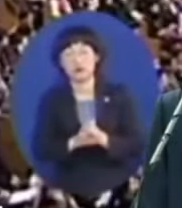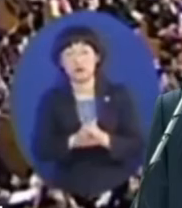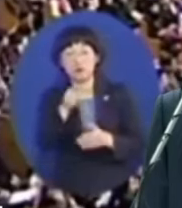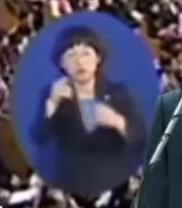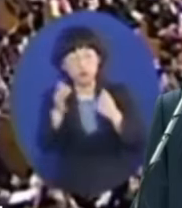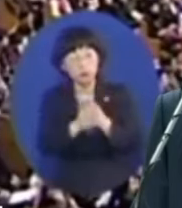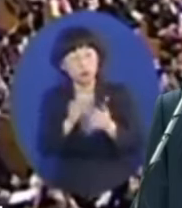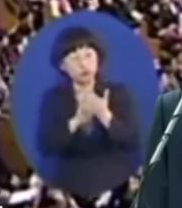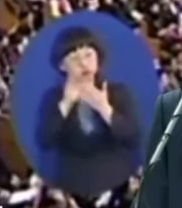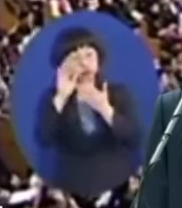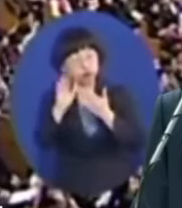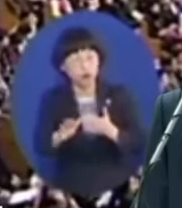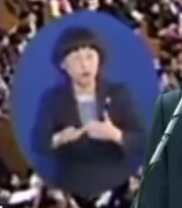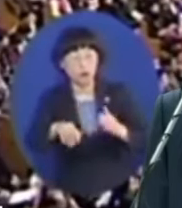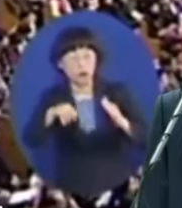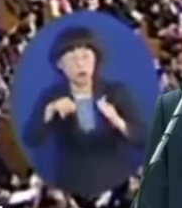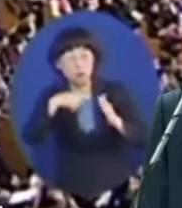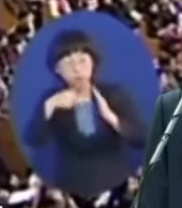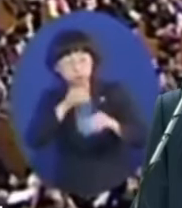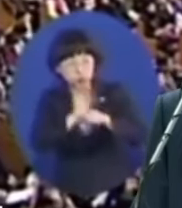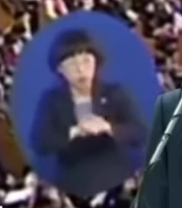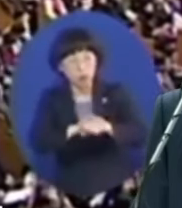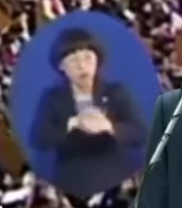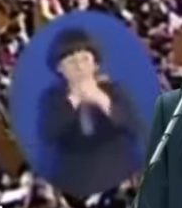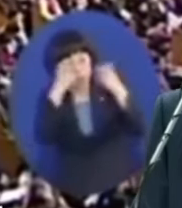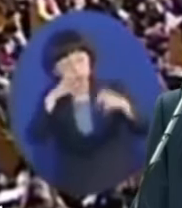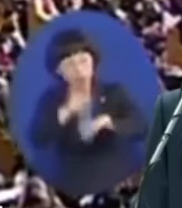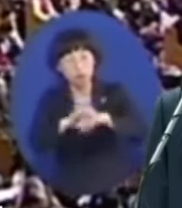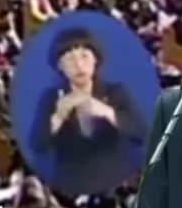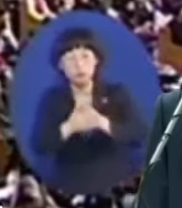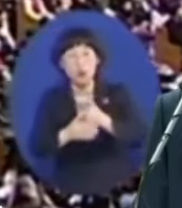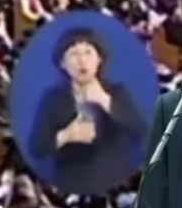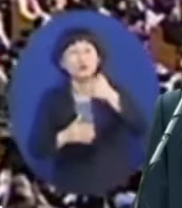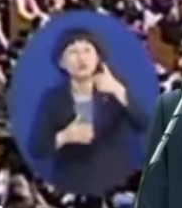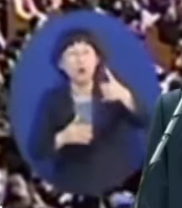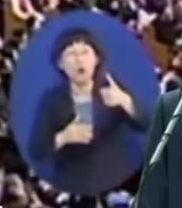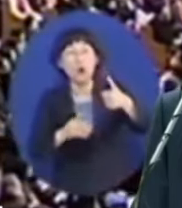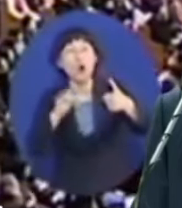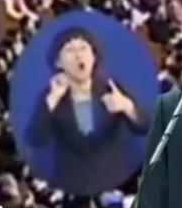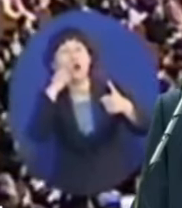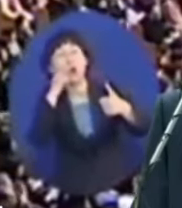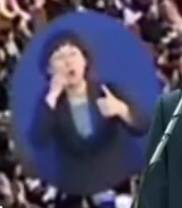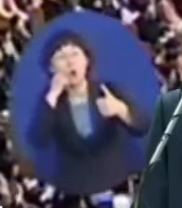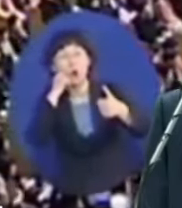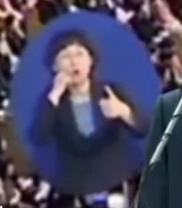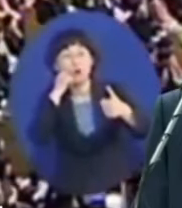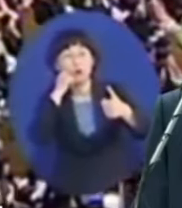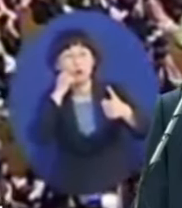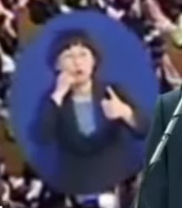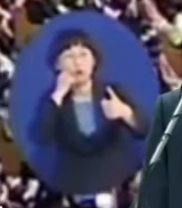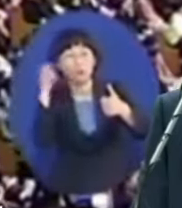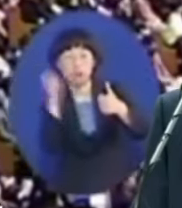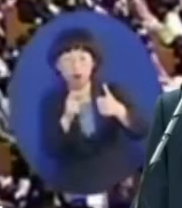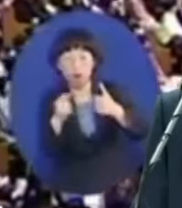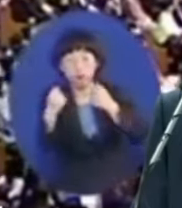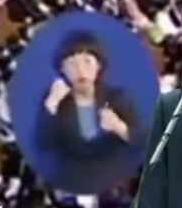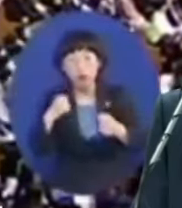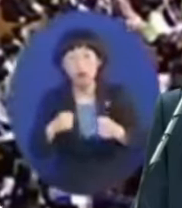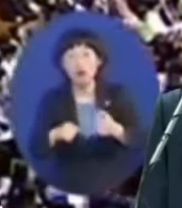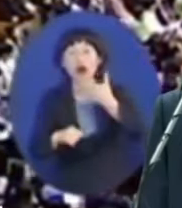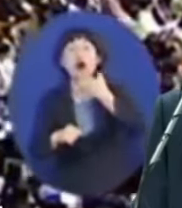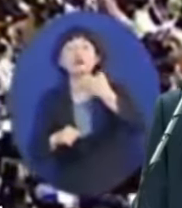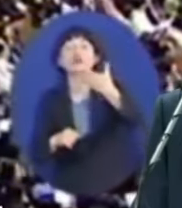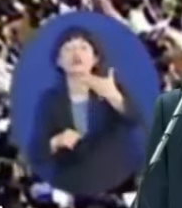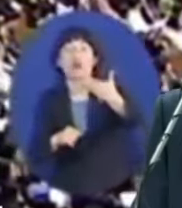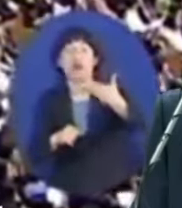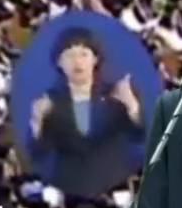잘 먹고 잠도 잘 자게 되어서 의사들이 55세를 넘기지 어렵다고 말했는데도 불구하고 록펠러는